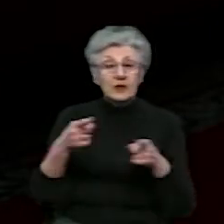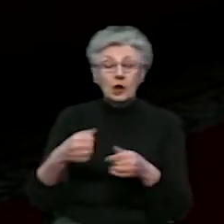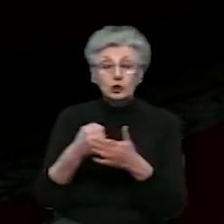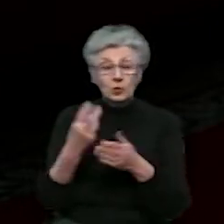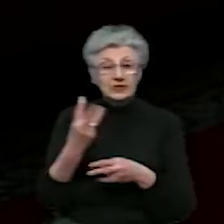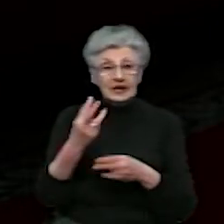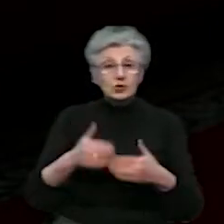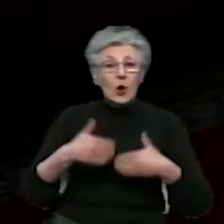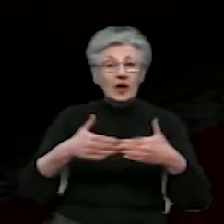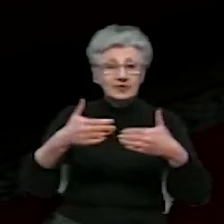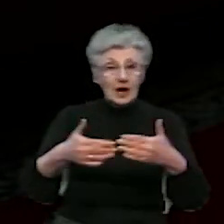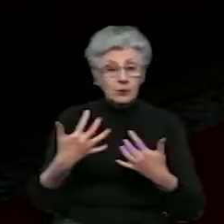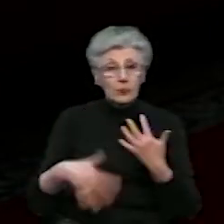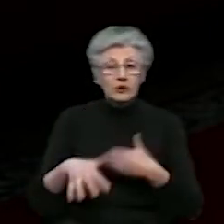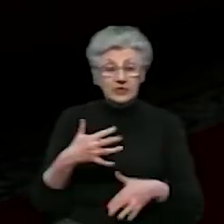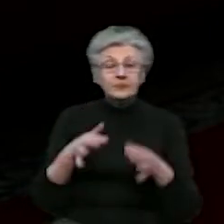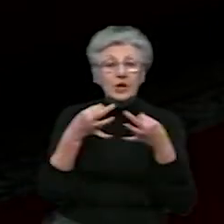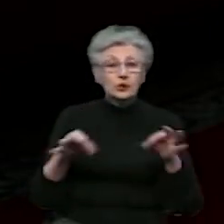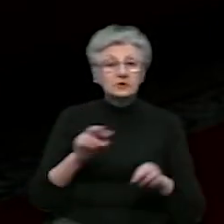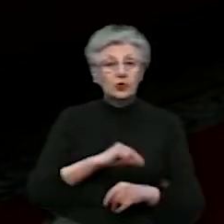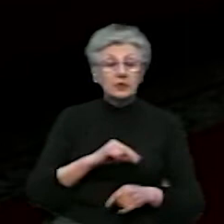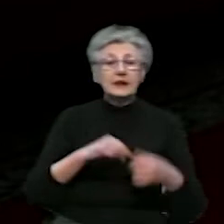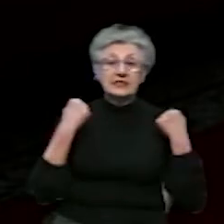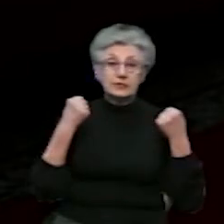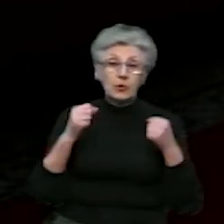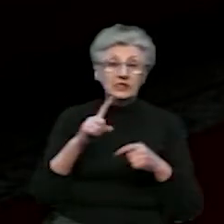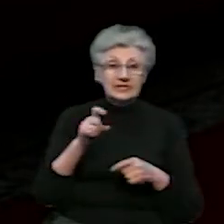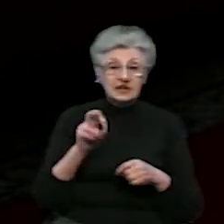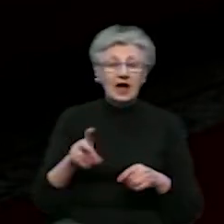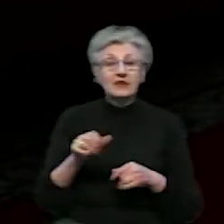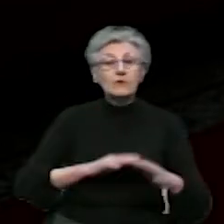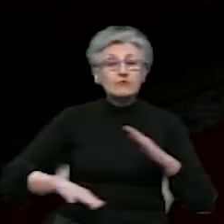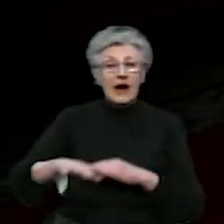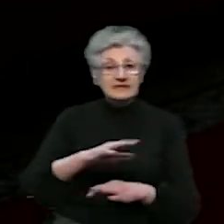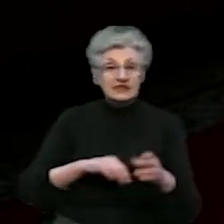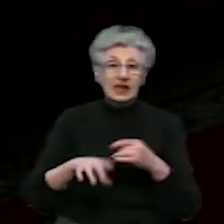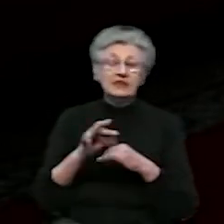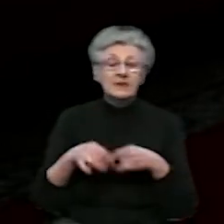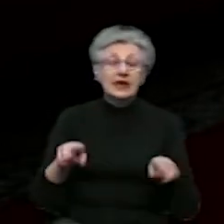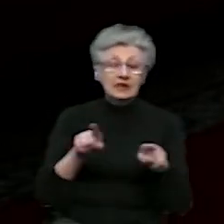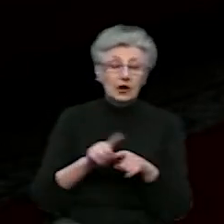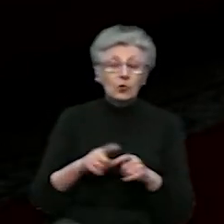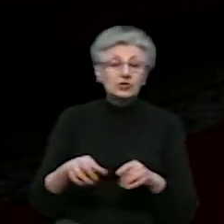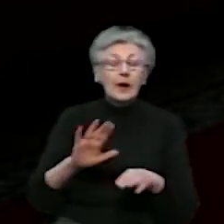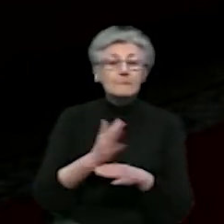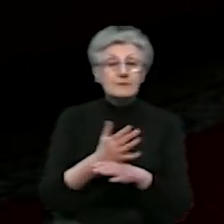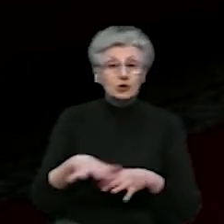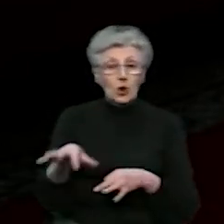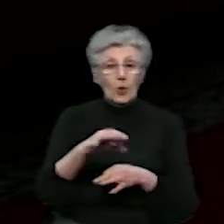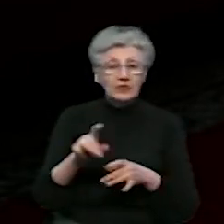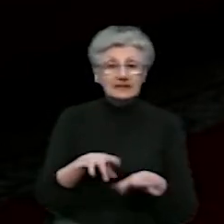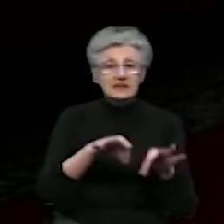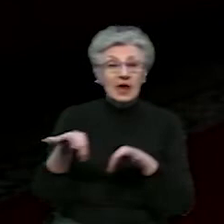етапу послаблення, дозволять роботу спортзалів, басейнів та дозволять міжобласне перевезення. Чергове